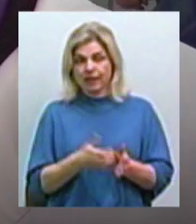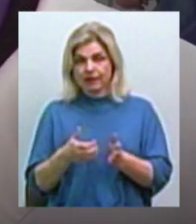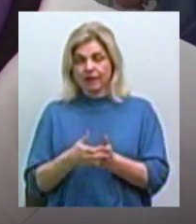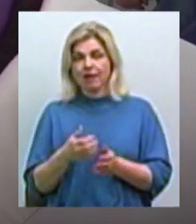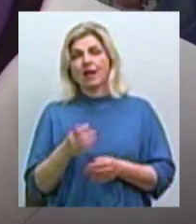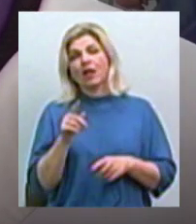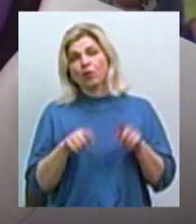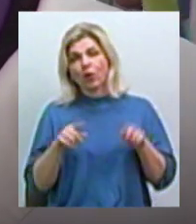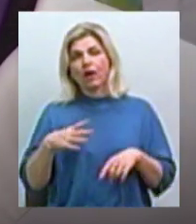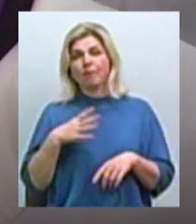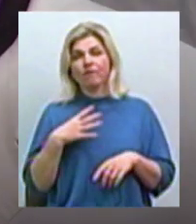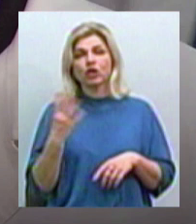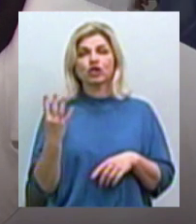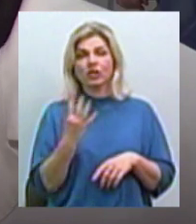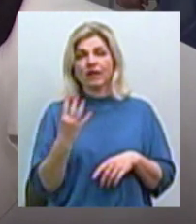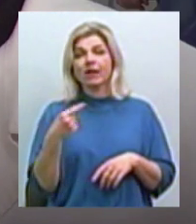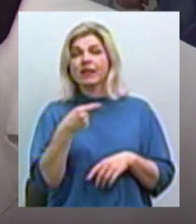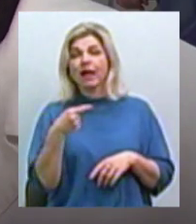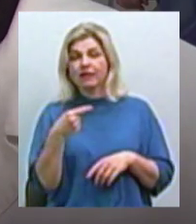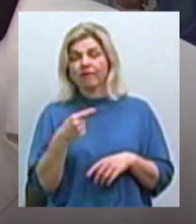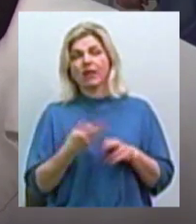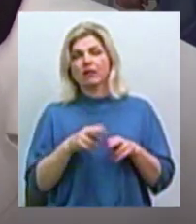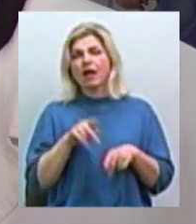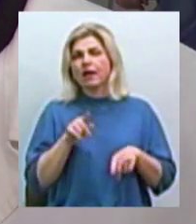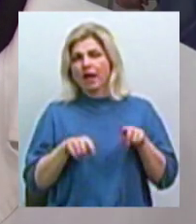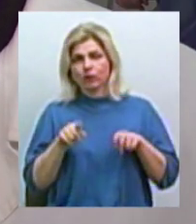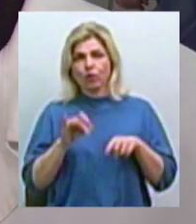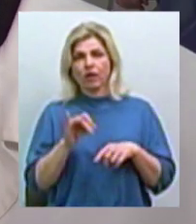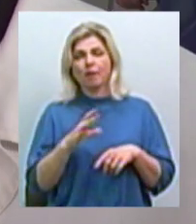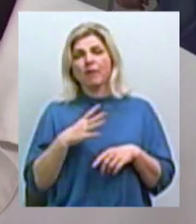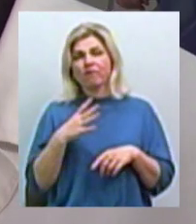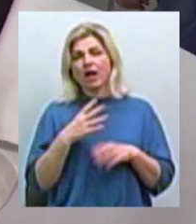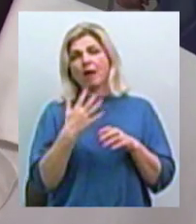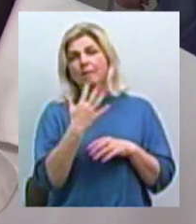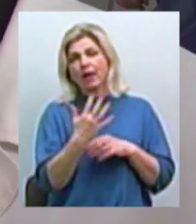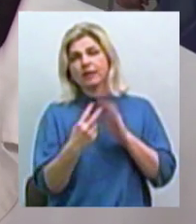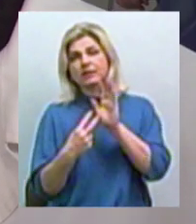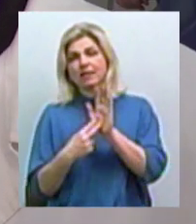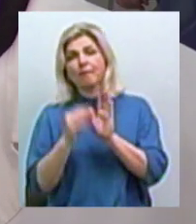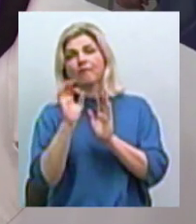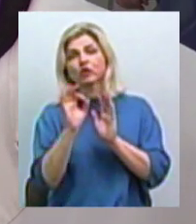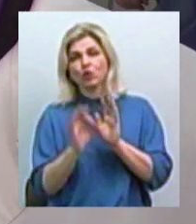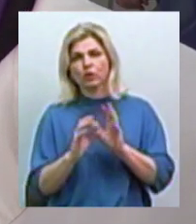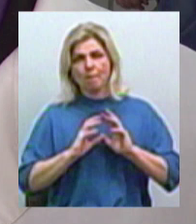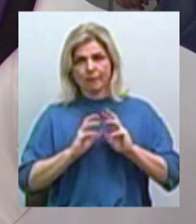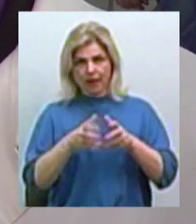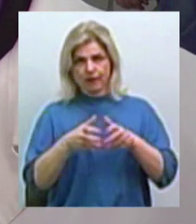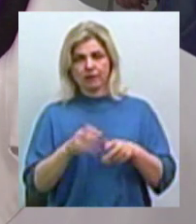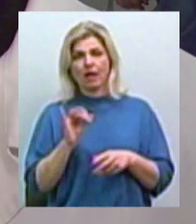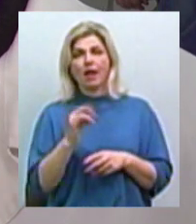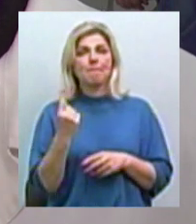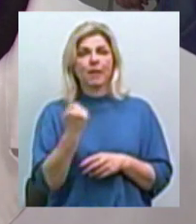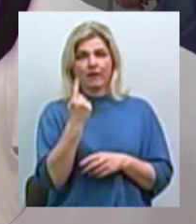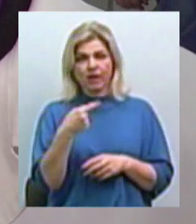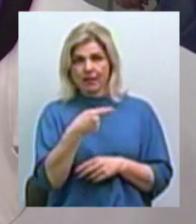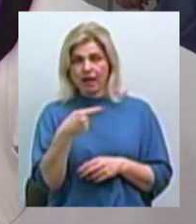Дефіцитною інколи буває четверта негативна, яка є рідкісною та зустрічається у 5-7% людей планети. І, звичайно ж, перша